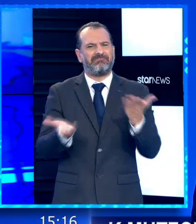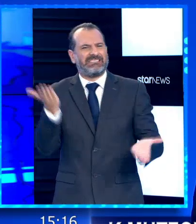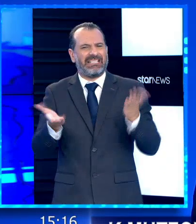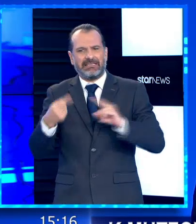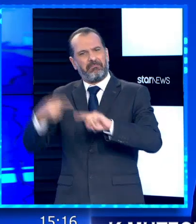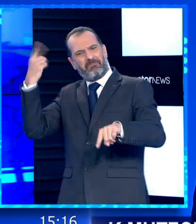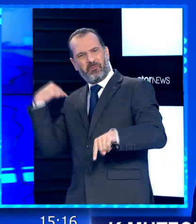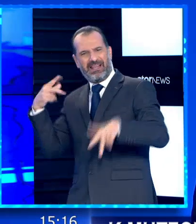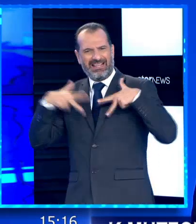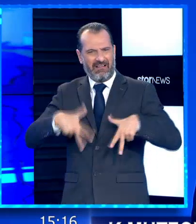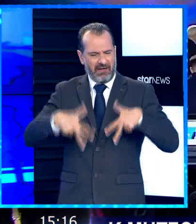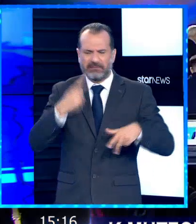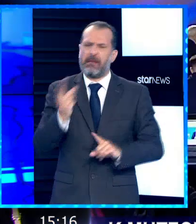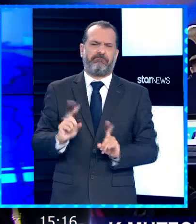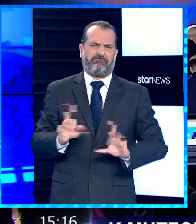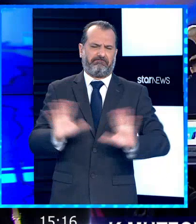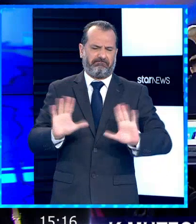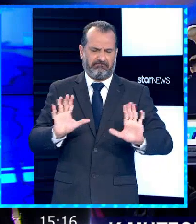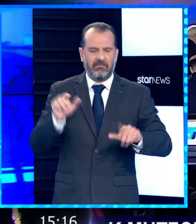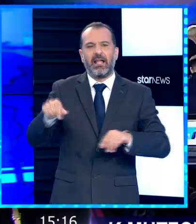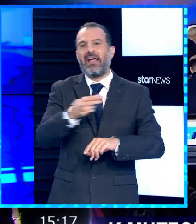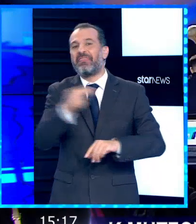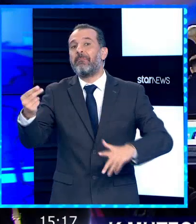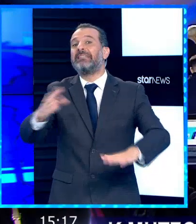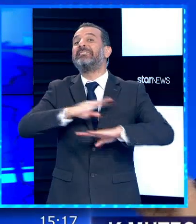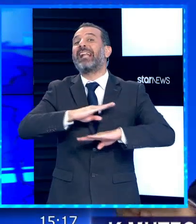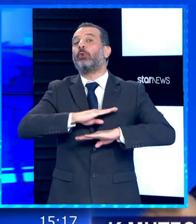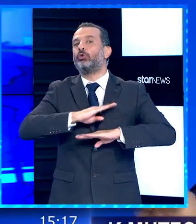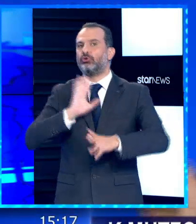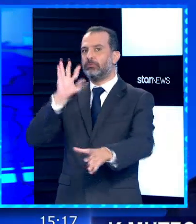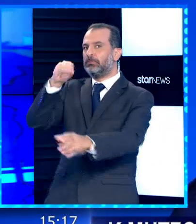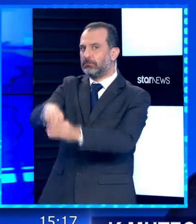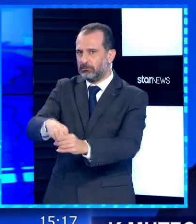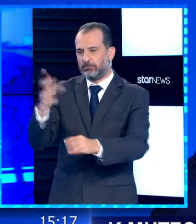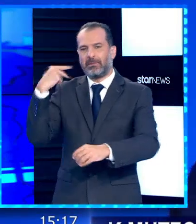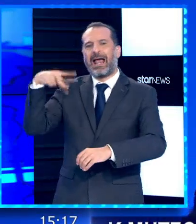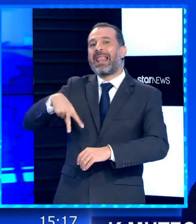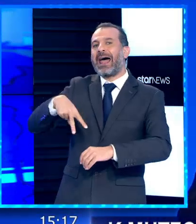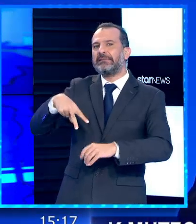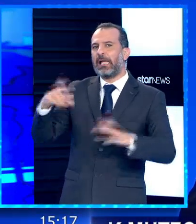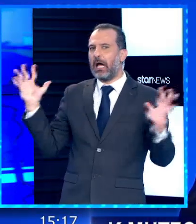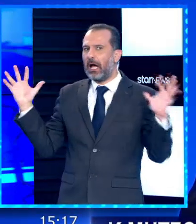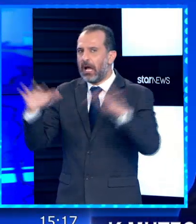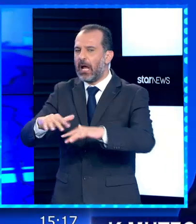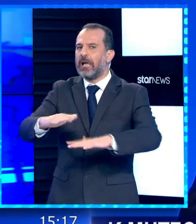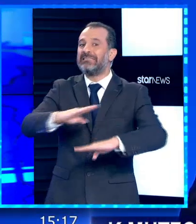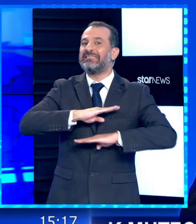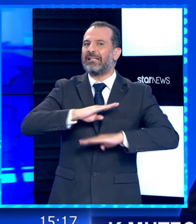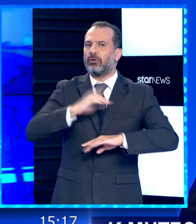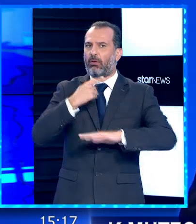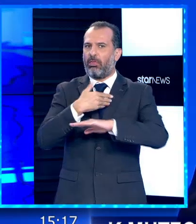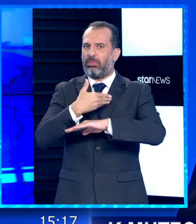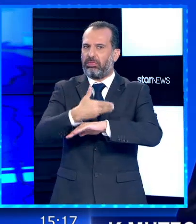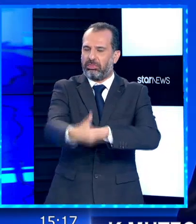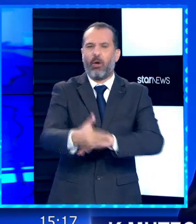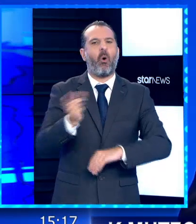σχήμα. Απάντησε για την εμπλοκή του στρατού στην καταστροφή στη Θεσσαλία, λέγοντας ότι δεν καθυστέρησε, ενώ και τα μηνύματα από το 112